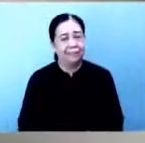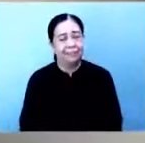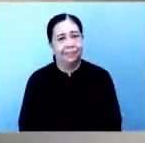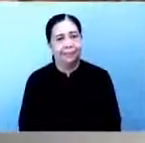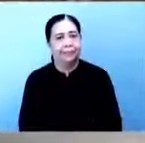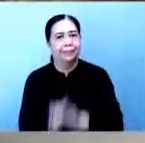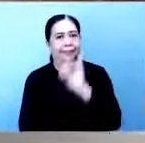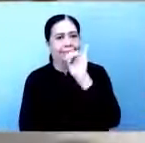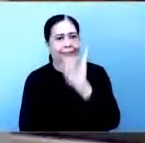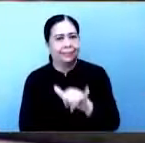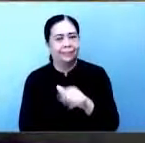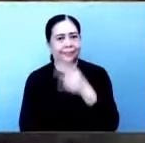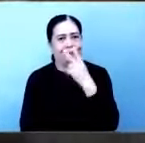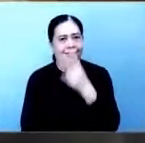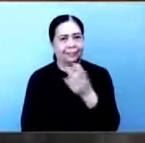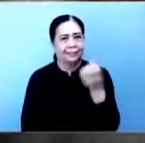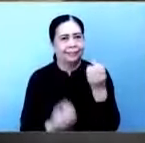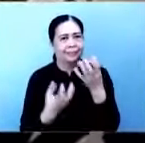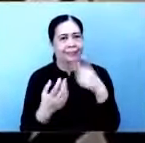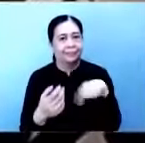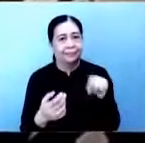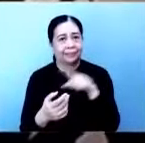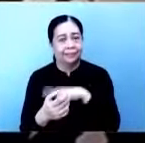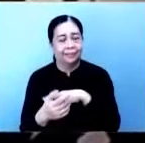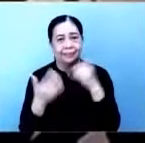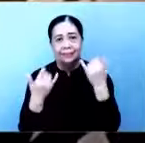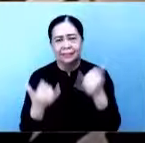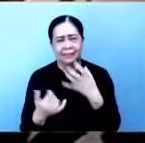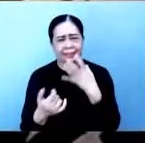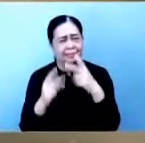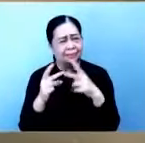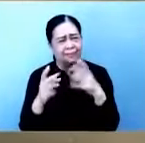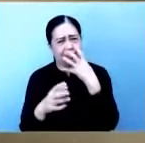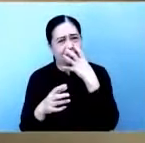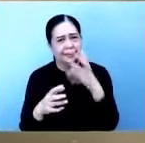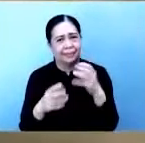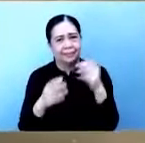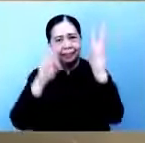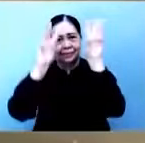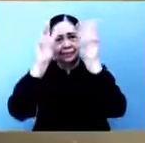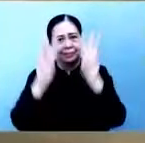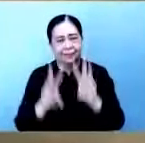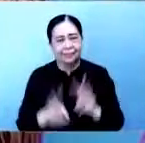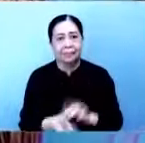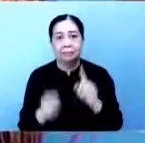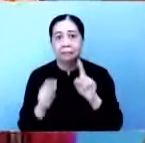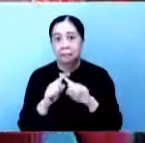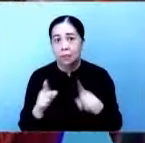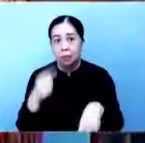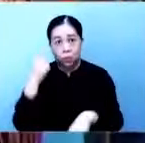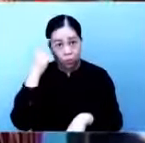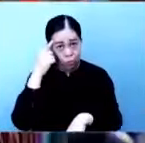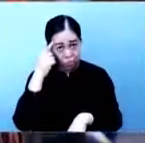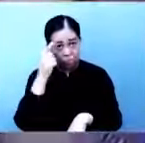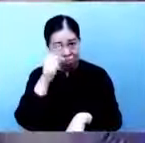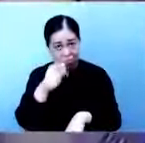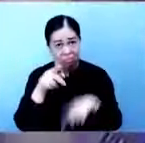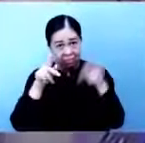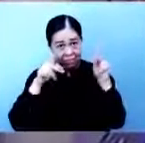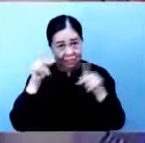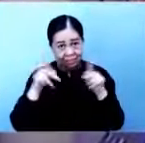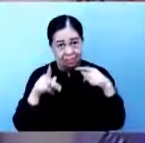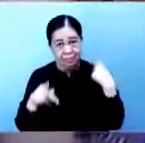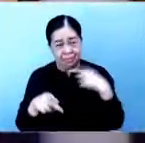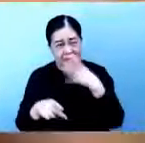ang eksena ng marami sa atin ngayong sobrang init ng panahon. Pero akala nyo ba kayo lang ang init